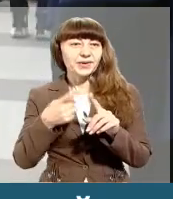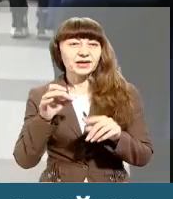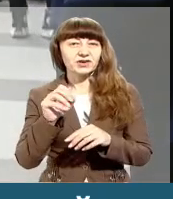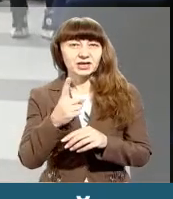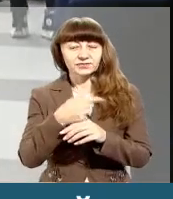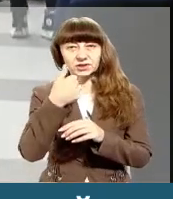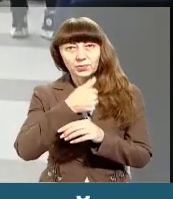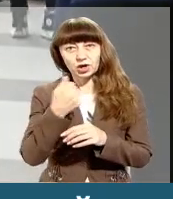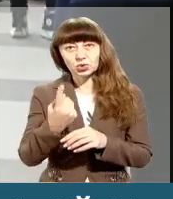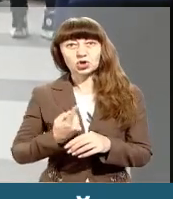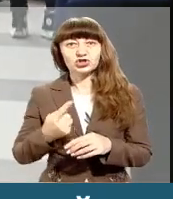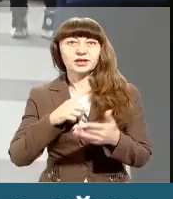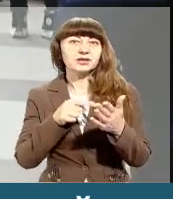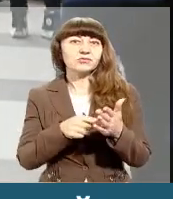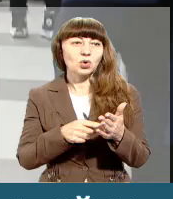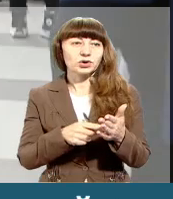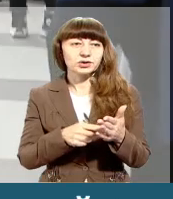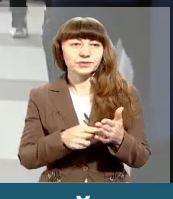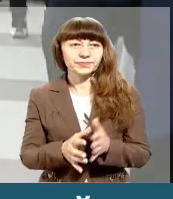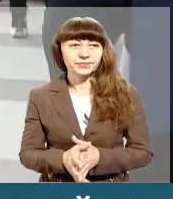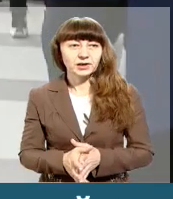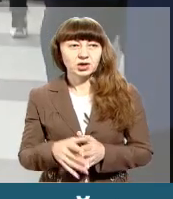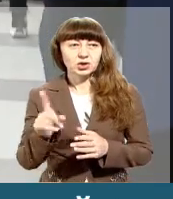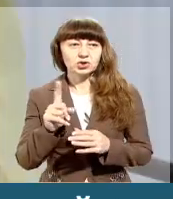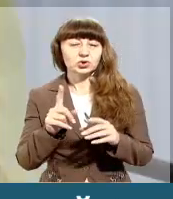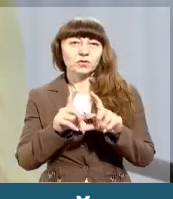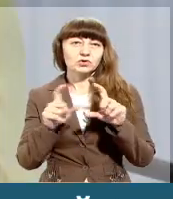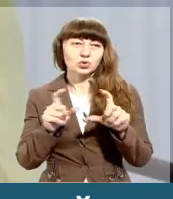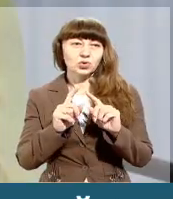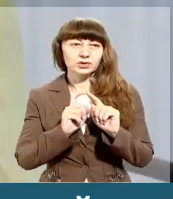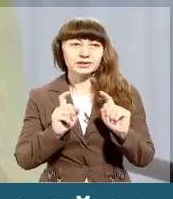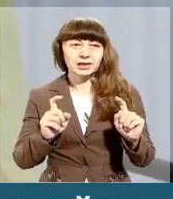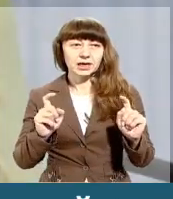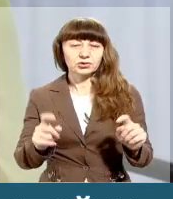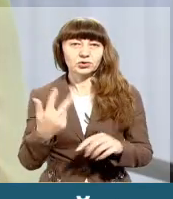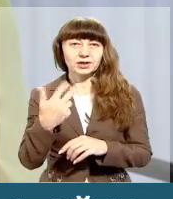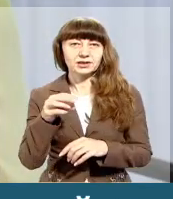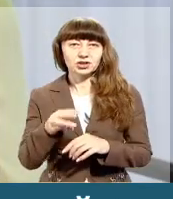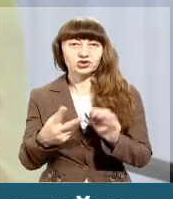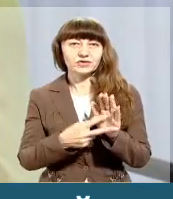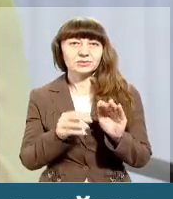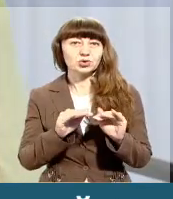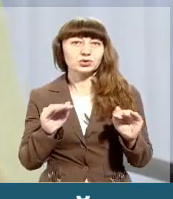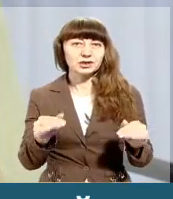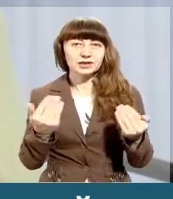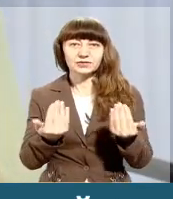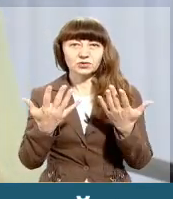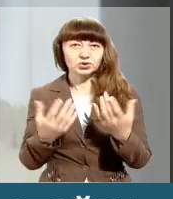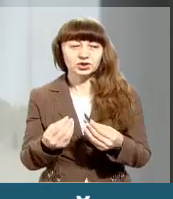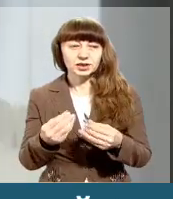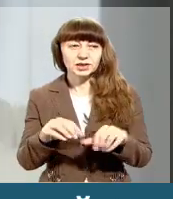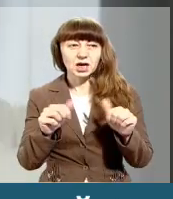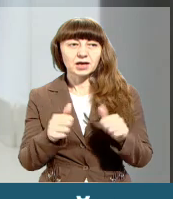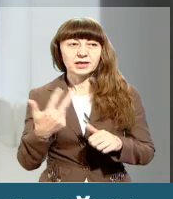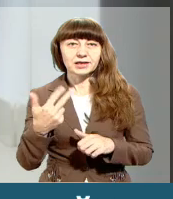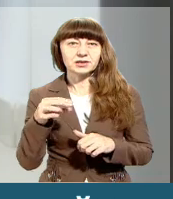деп күтілуде. Бүгінгі таңда 3252 бала, оның ішінде 813 мемлекеттік тілде, 2439 орыс